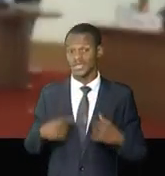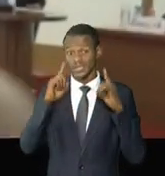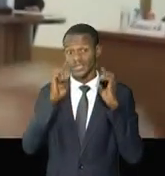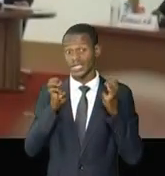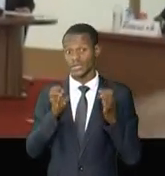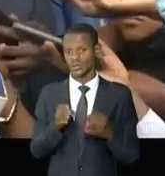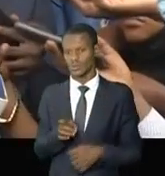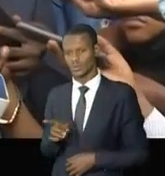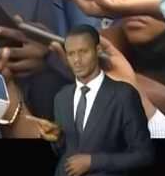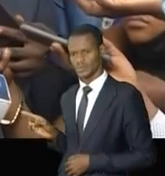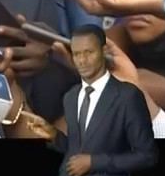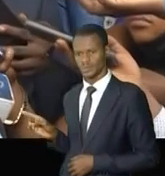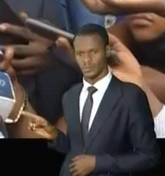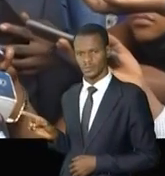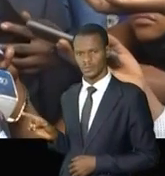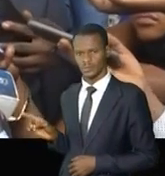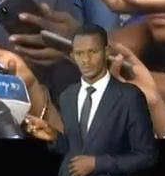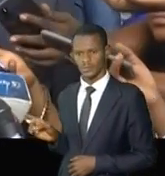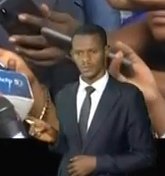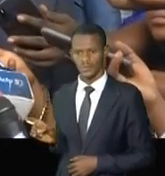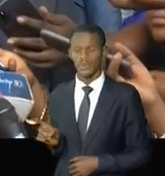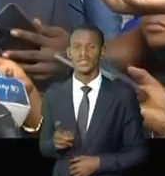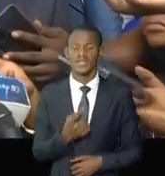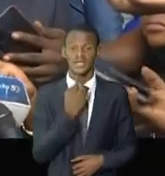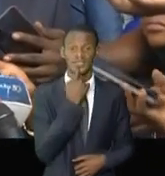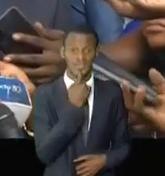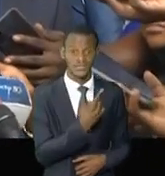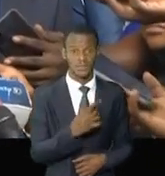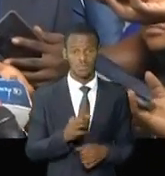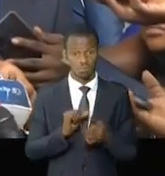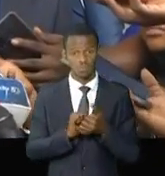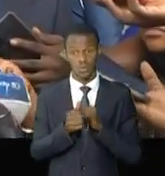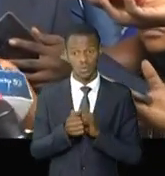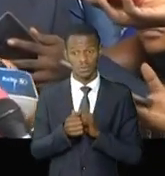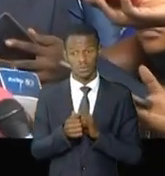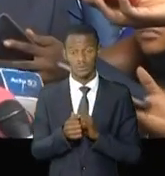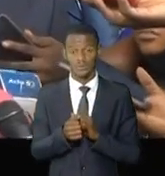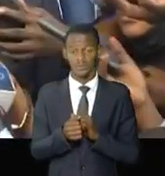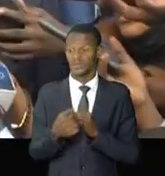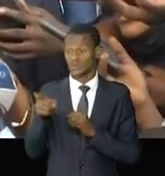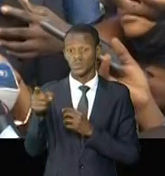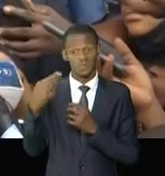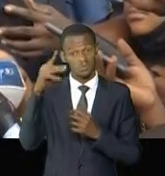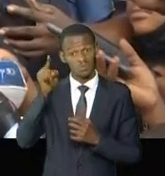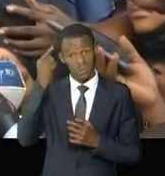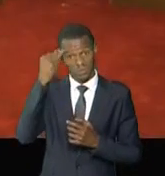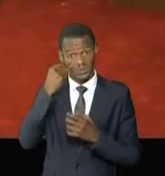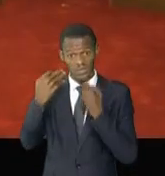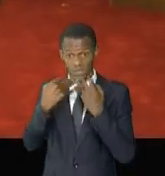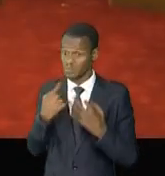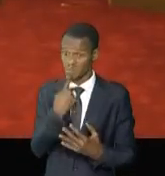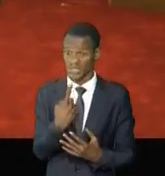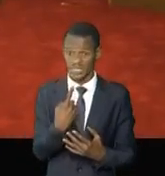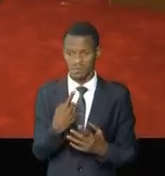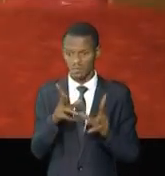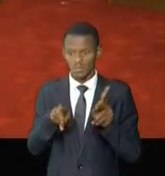La composition du gouvernement, il indique les critères. Moralité, pas de casier judiciaire chargé, et je pense que ça sera chose faite. Pour